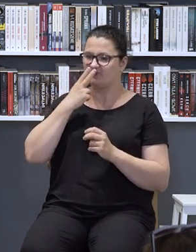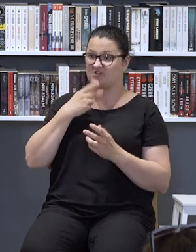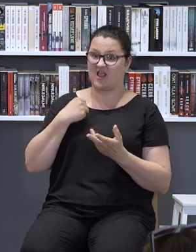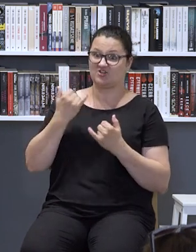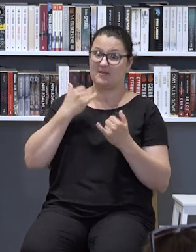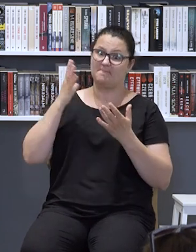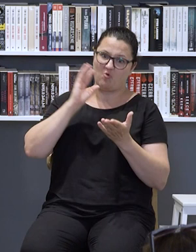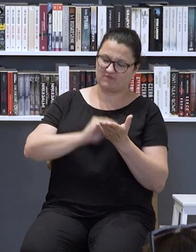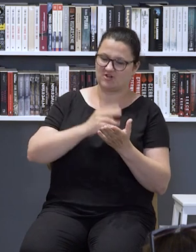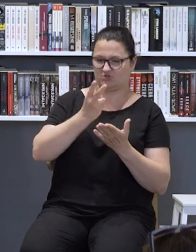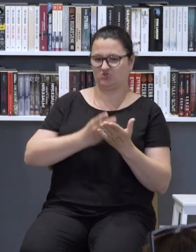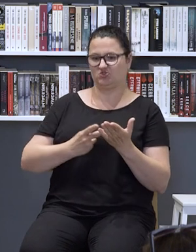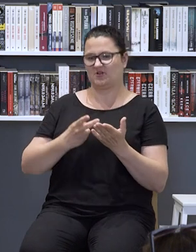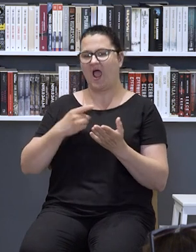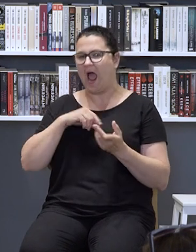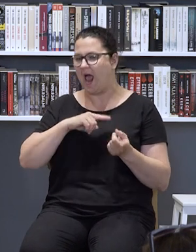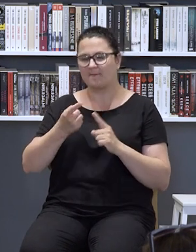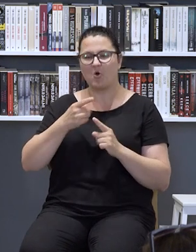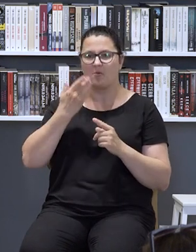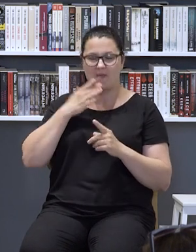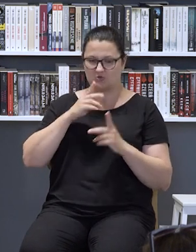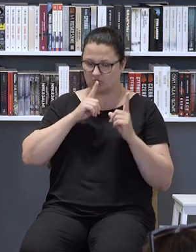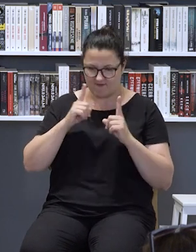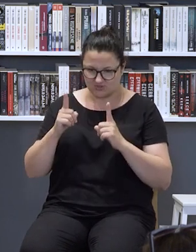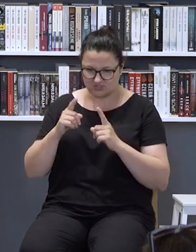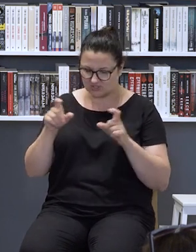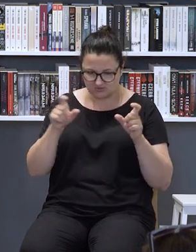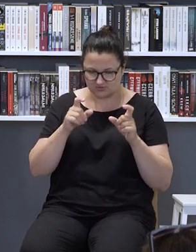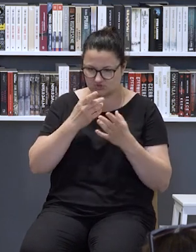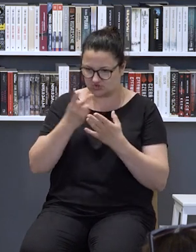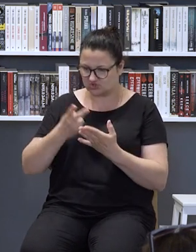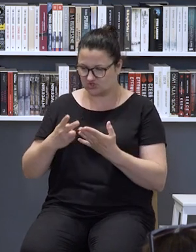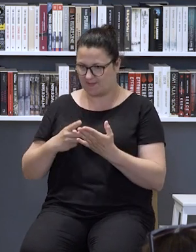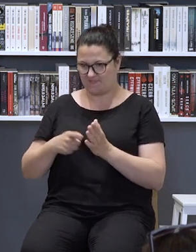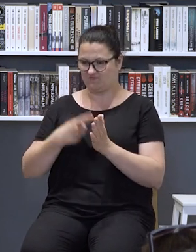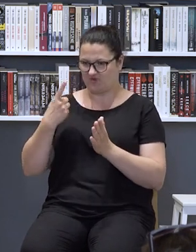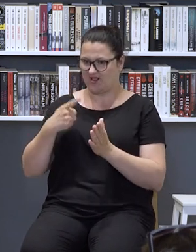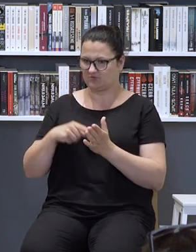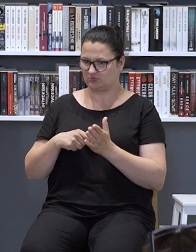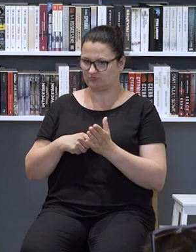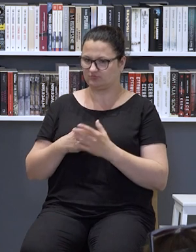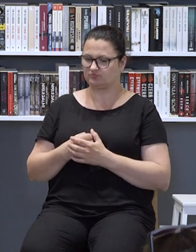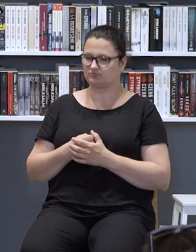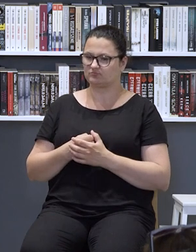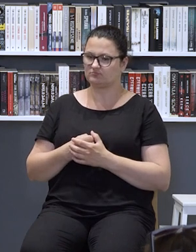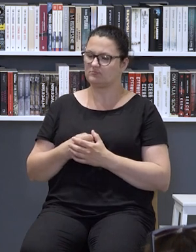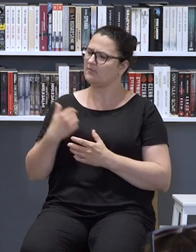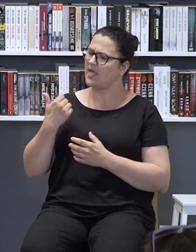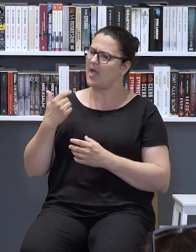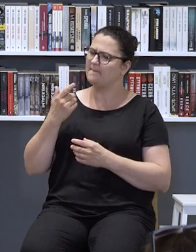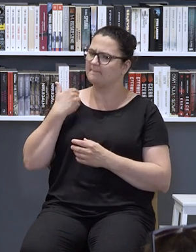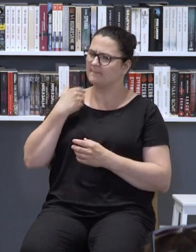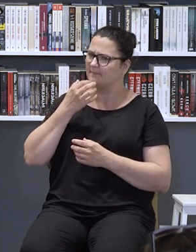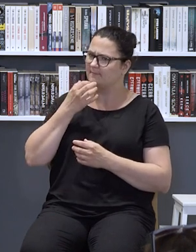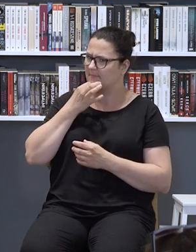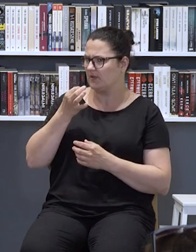wielokrotnej albo w bardzo uważnej jakby lekturze pierwszej. Czy kiedy zaczęłaś jakby myśleć w ogóle o pisaniu,